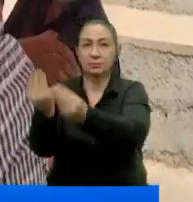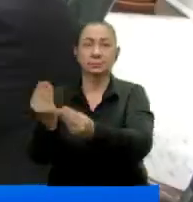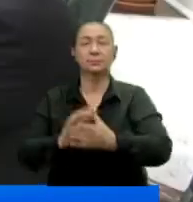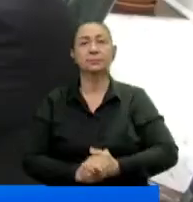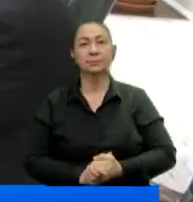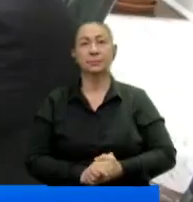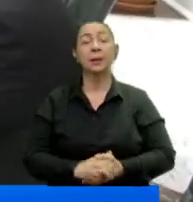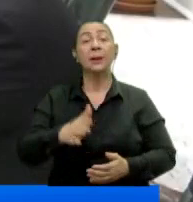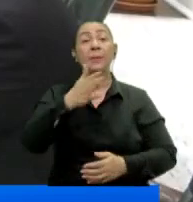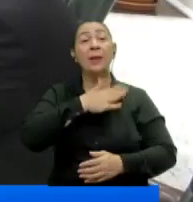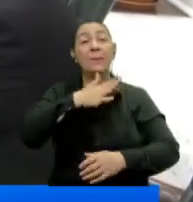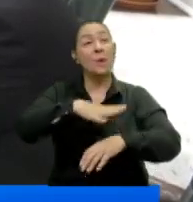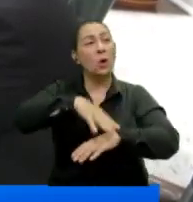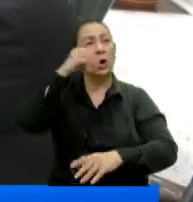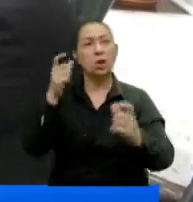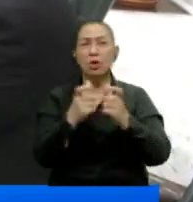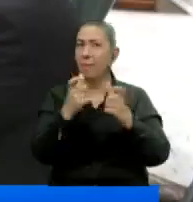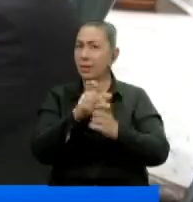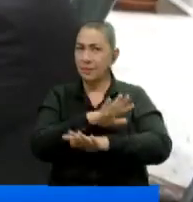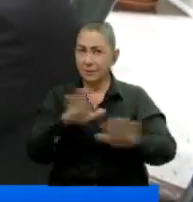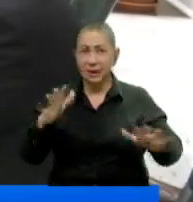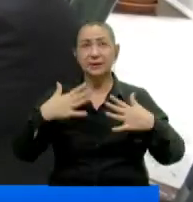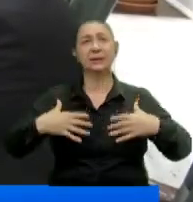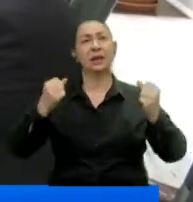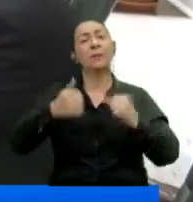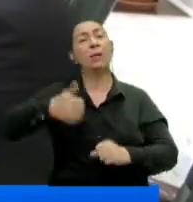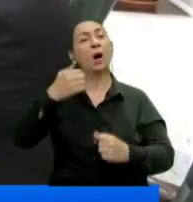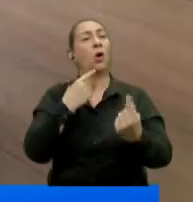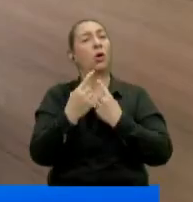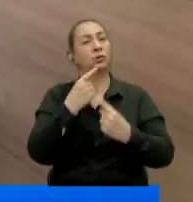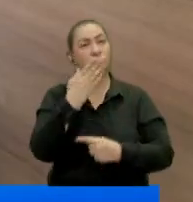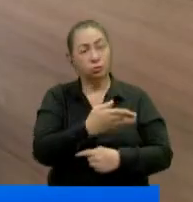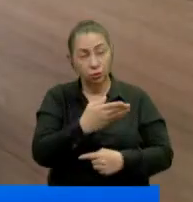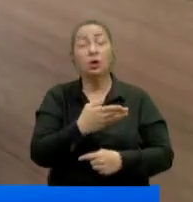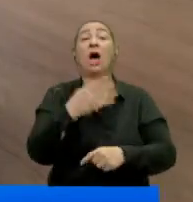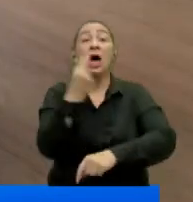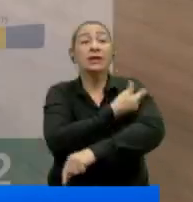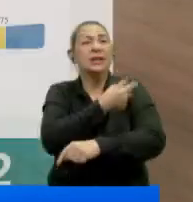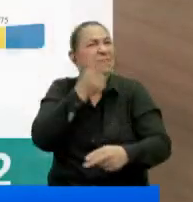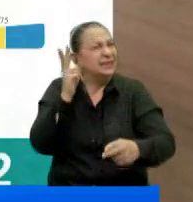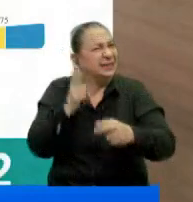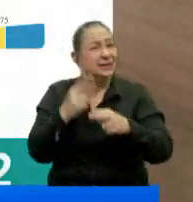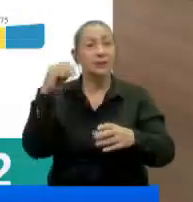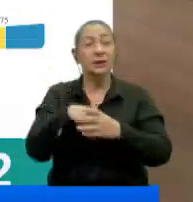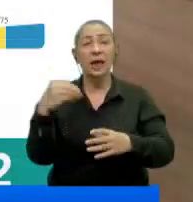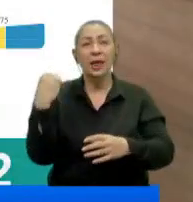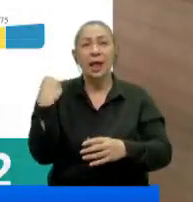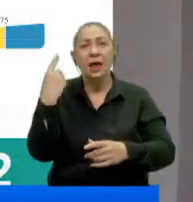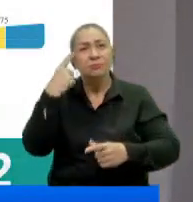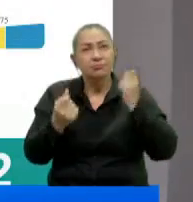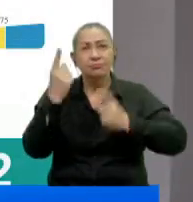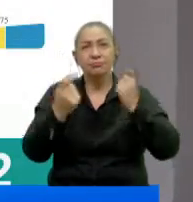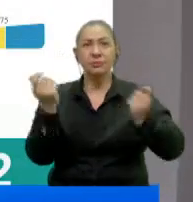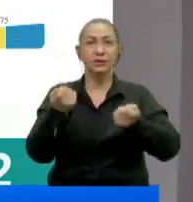buluşturacağız. Bilim Kurulu toplantısından sonra konuştu Sağlık Bakanı Fahrettin Koca. Aşılamanın hızlanması için yeni uygulamaların